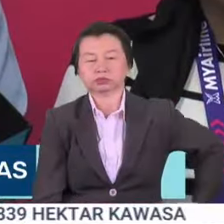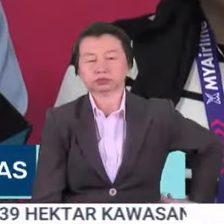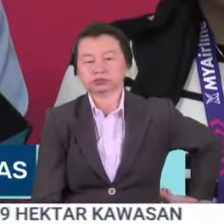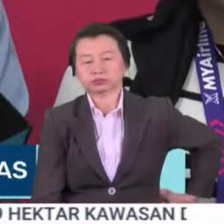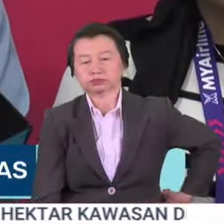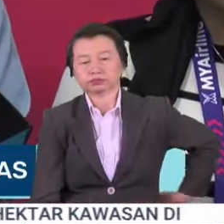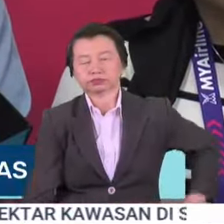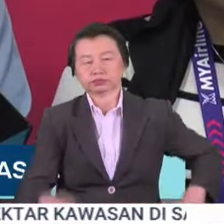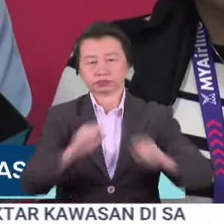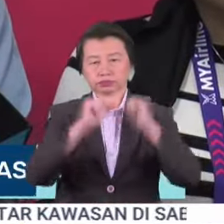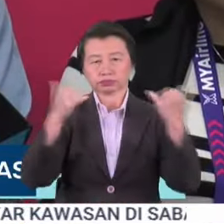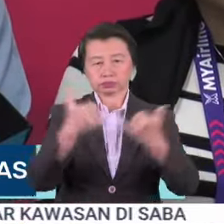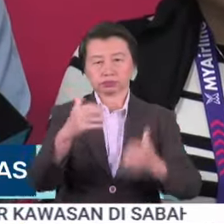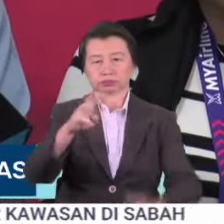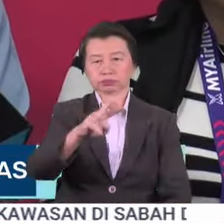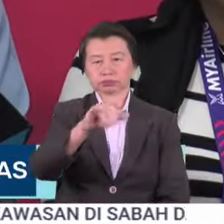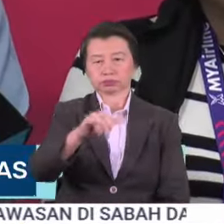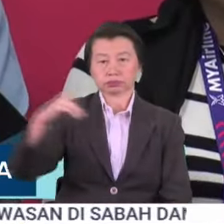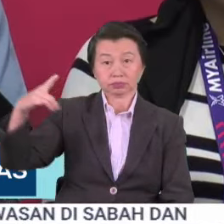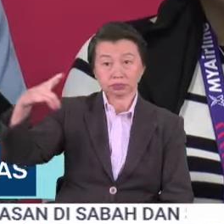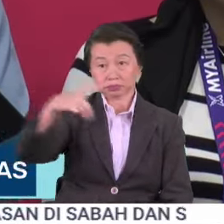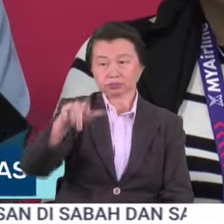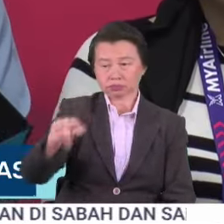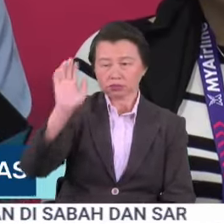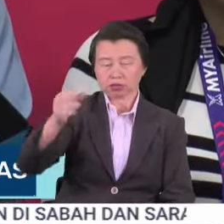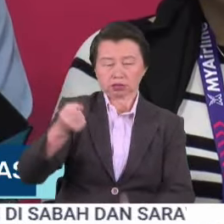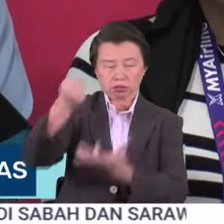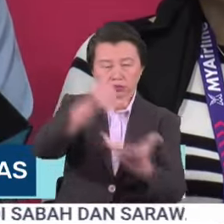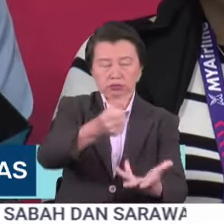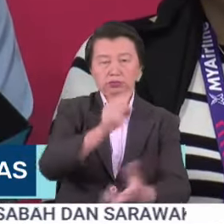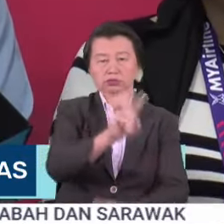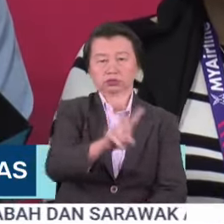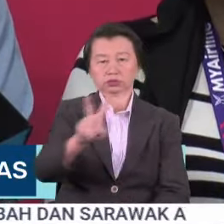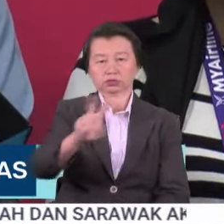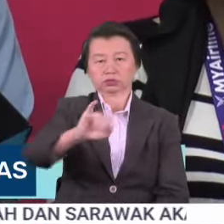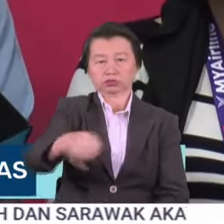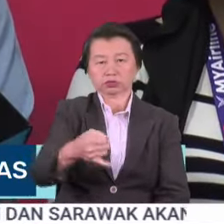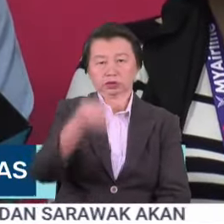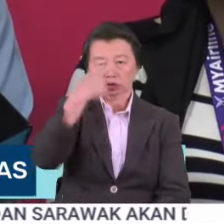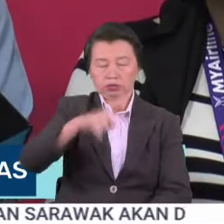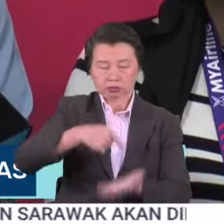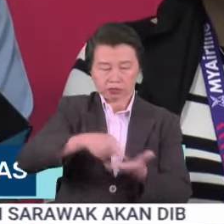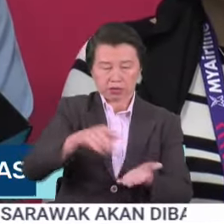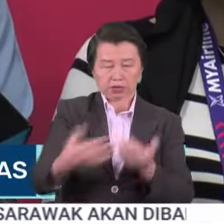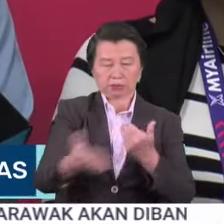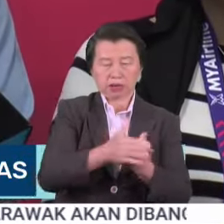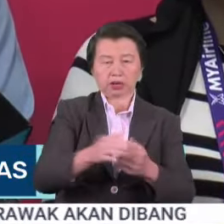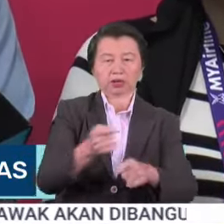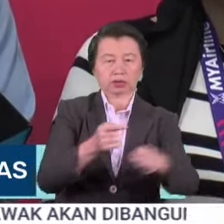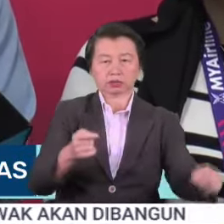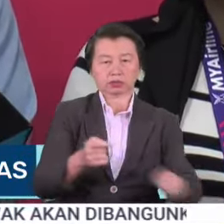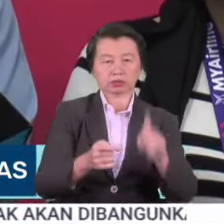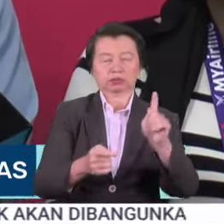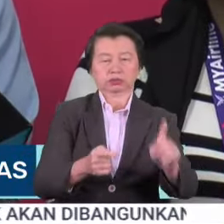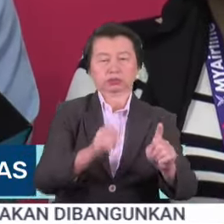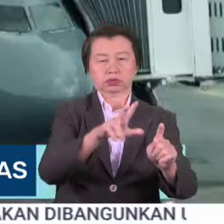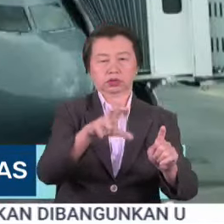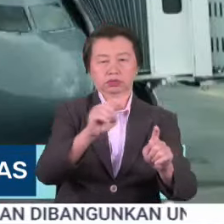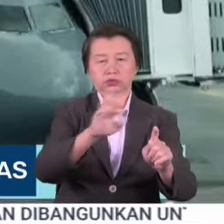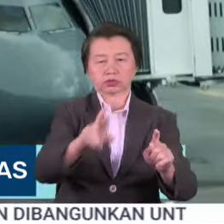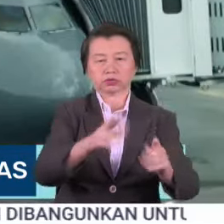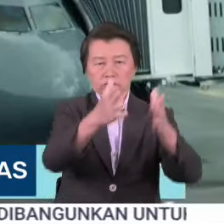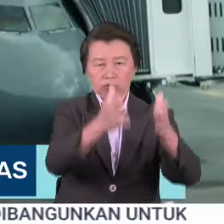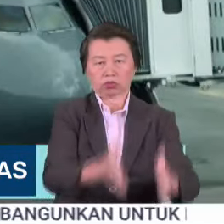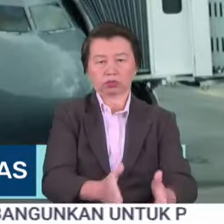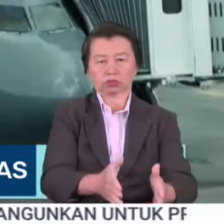Sementara itu, syarikat penerbangan MyAirline dijangka memperuntukkan RM22 juta ringgit untuk bayaran balik kepada 125 ribu